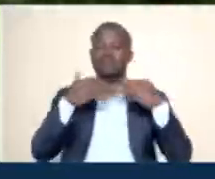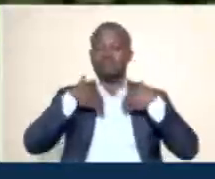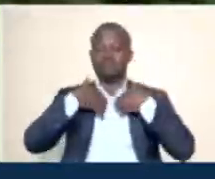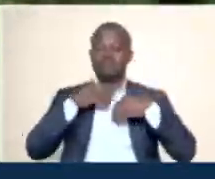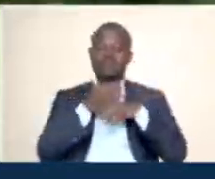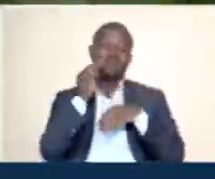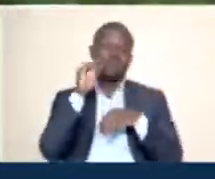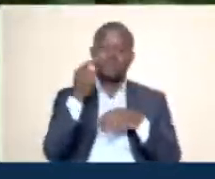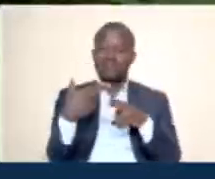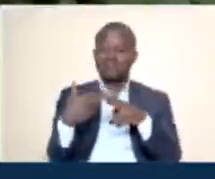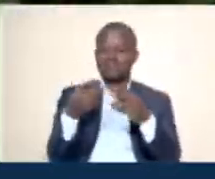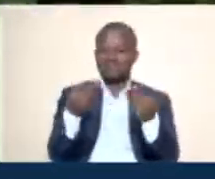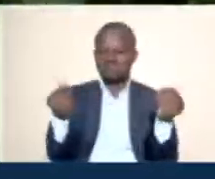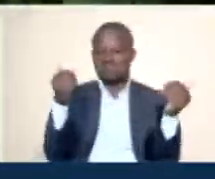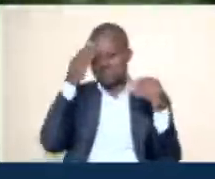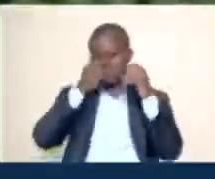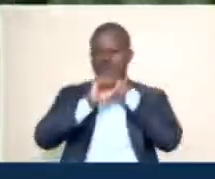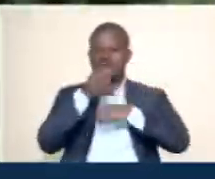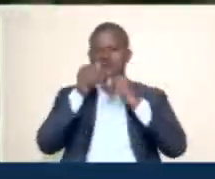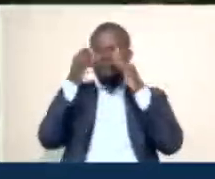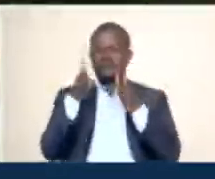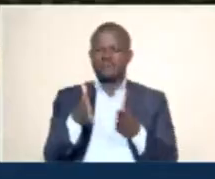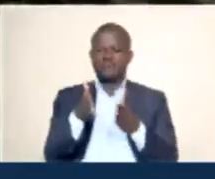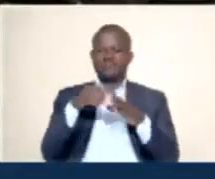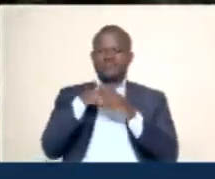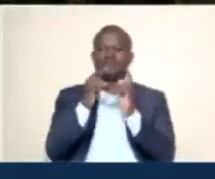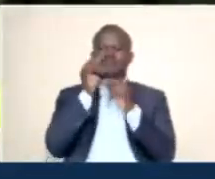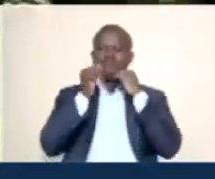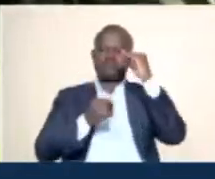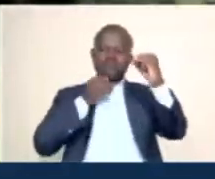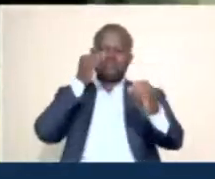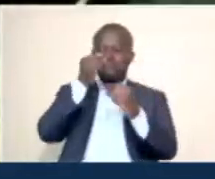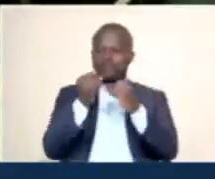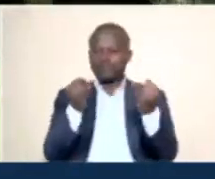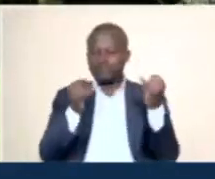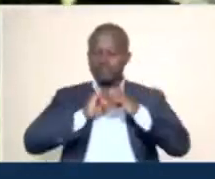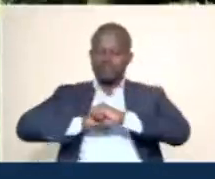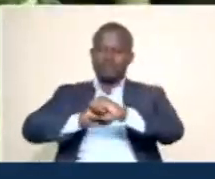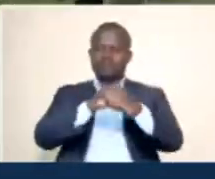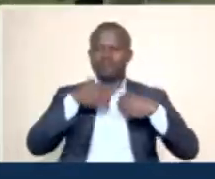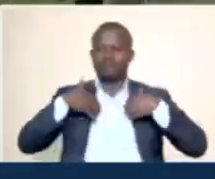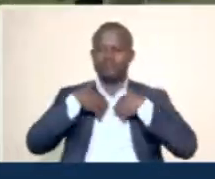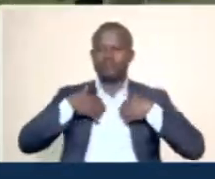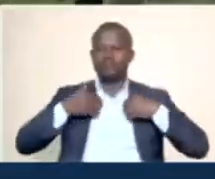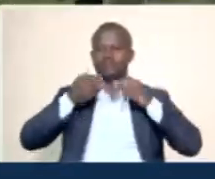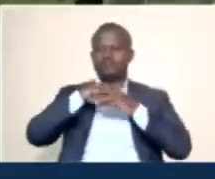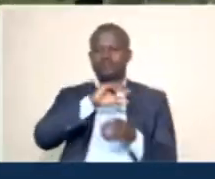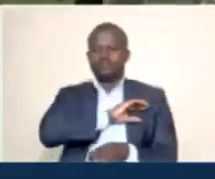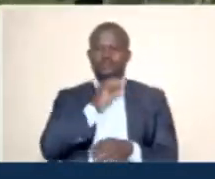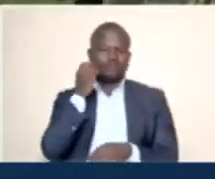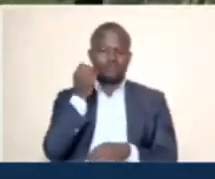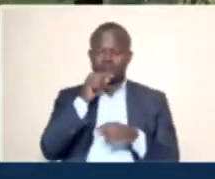imwe biri mu nzira yo kuzimira bitewe n'ibikorwa bya muntu. Muri iyo nama mpuzamahanga ku kurengera urusobe rw'inyabuzima yabereye Montreal muri Canada uku